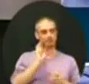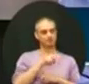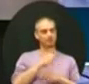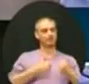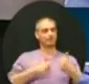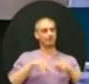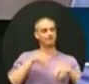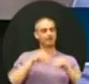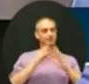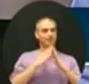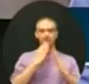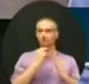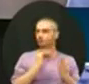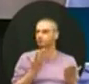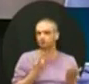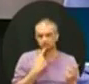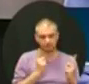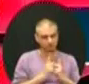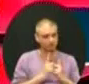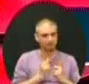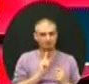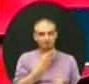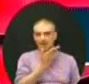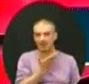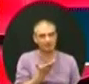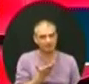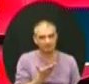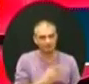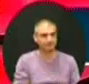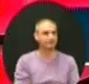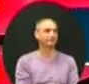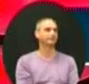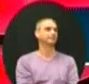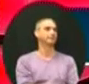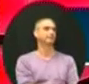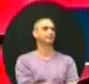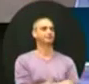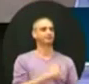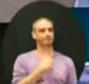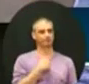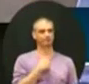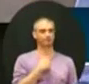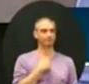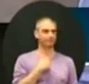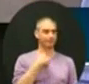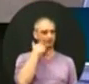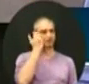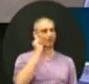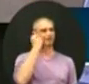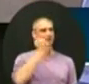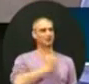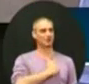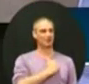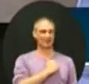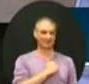היהודי. שלום. אז תן לנו בקצרה תקציר, מי אתה? אוקיי. אני בוגר הציונות